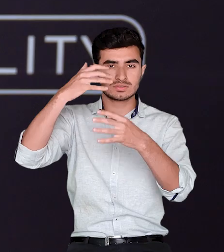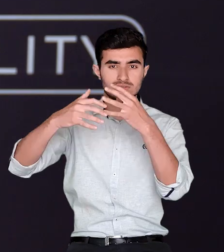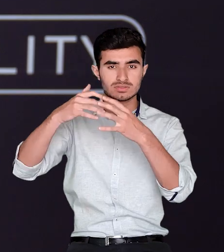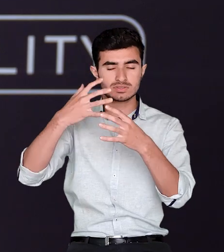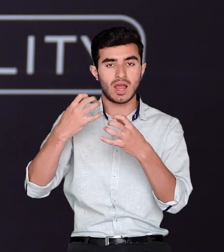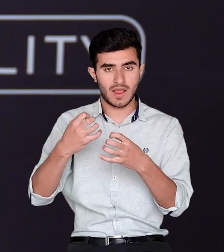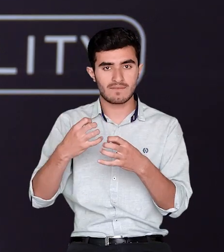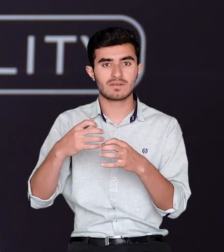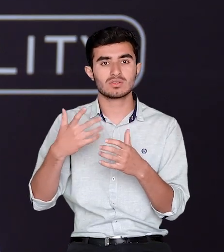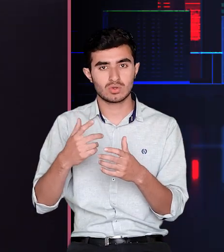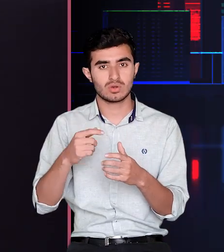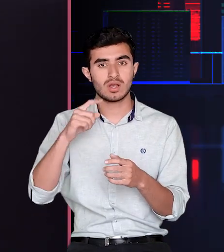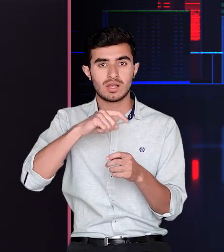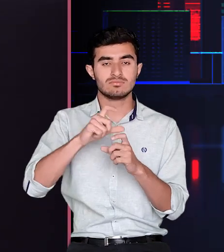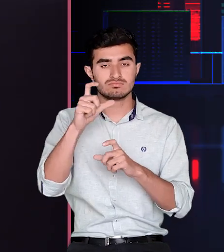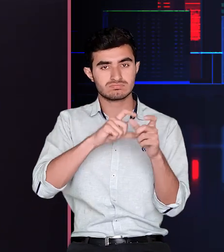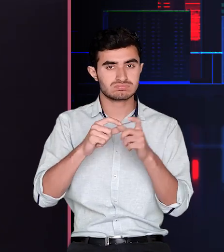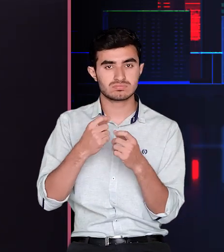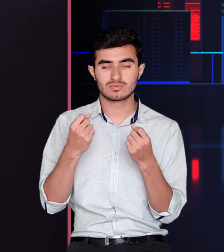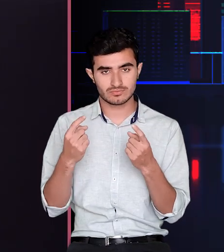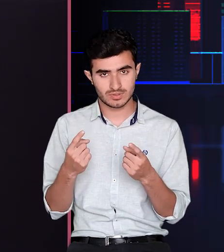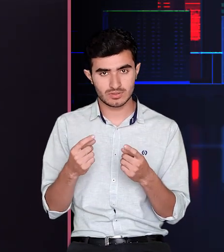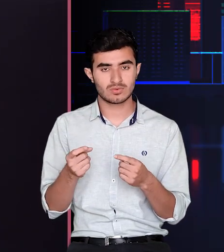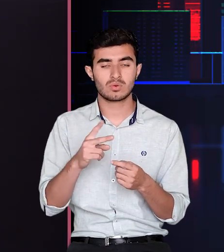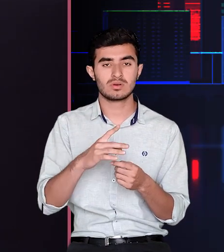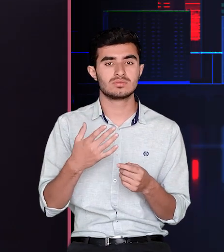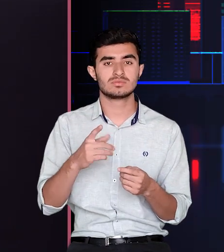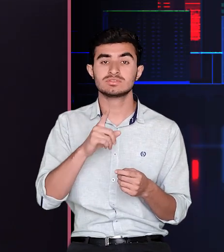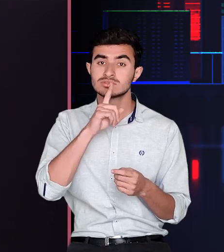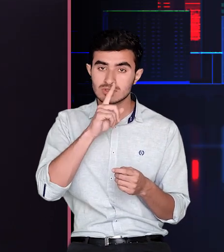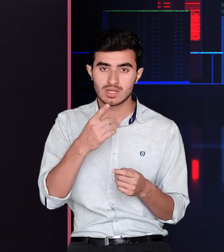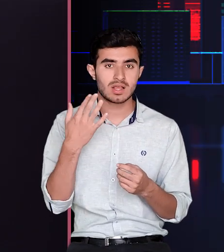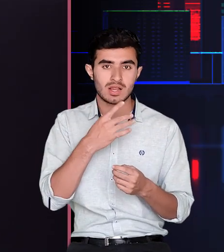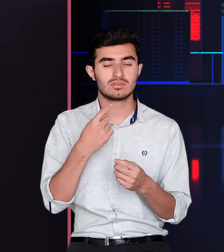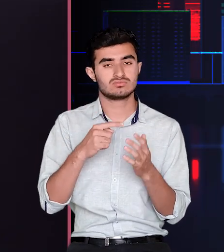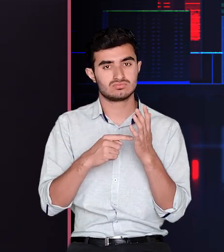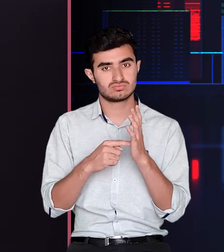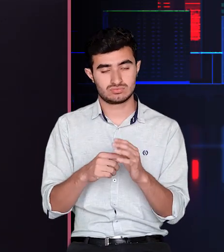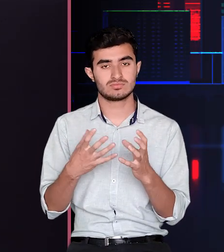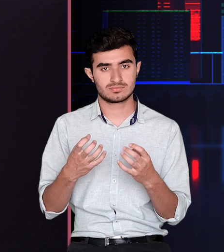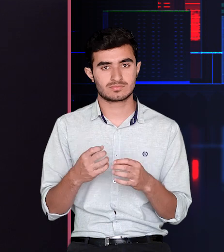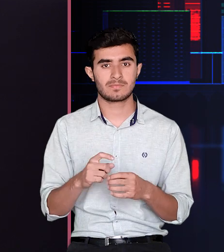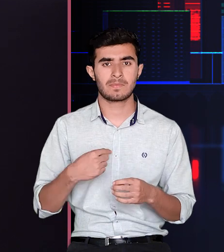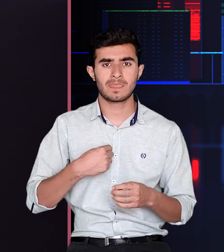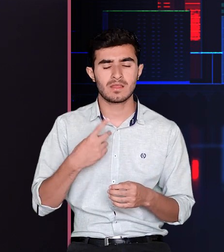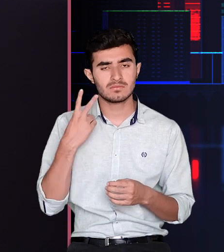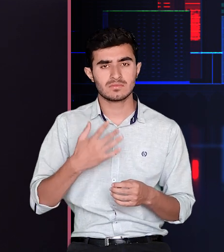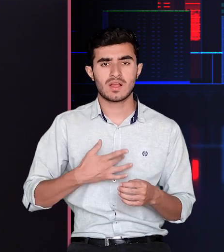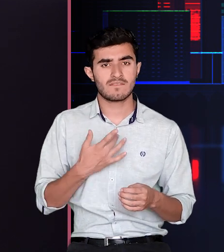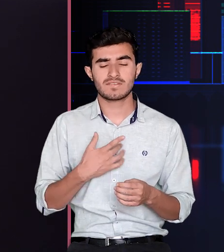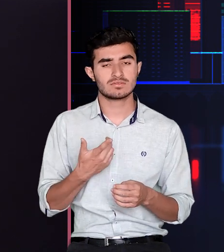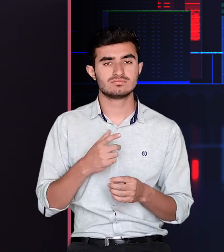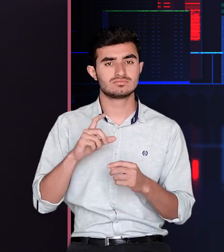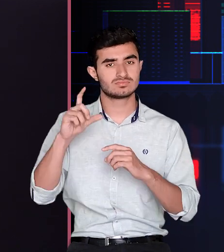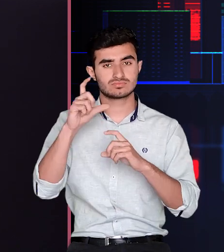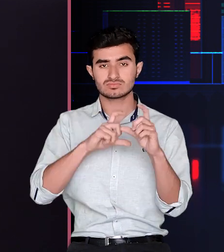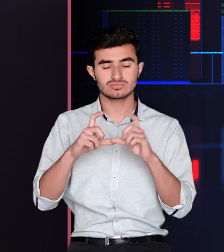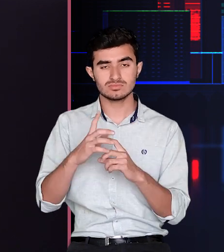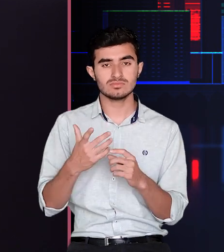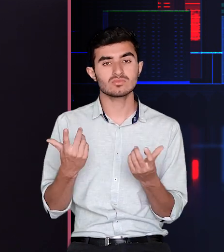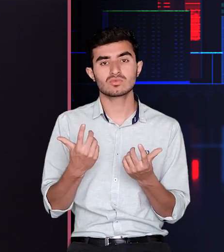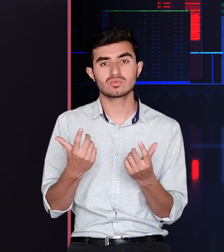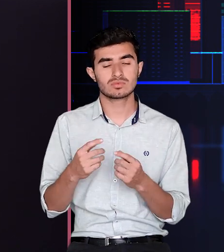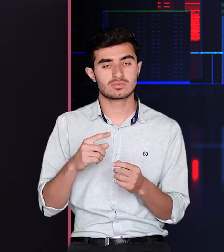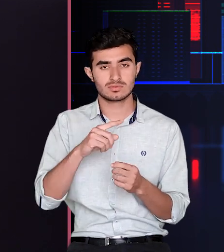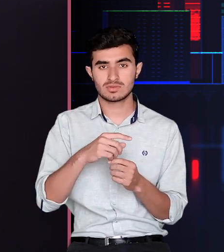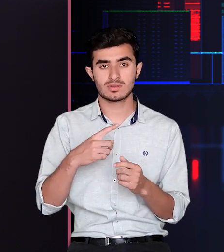आना शुरू हो जाते हैं। आई फाइंड फैसिनेटिंग एस्ट्रोफोटोग्राफी के बारे में कि जब भी मैं बाहर जाता हूँ एस्ट्रोफोटोग्राफी